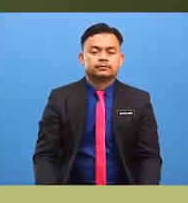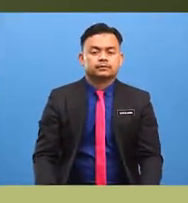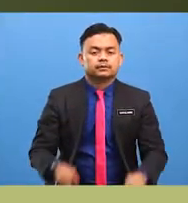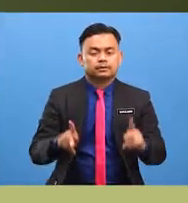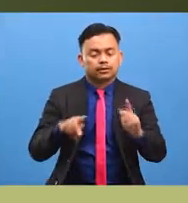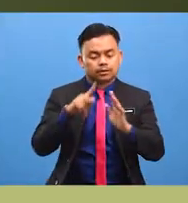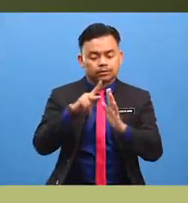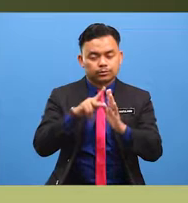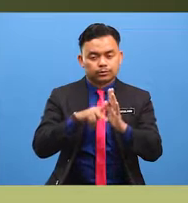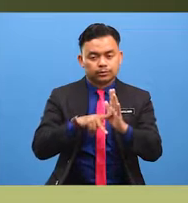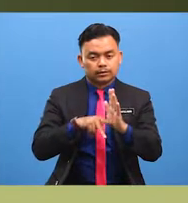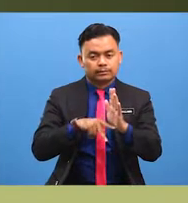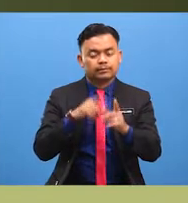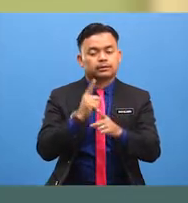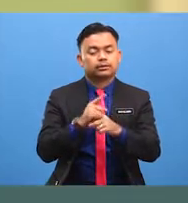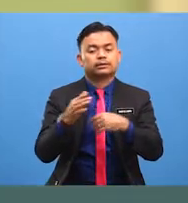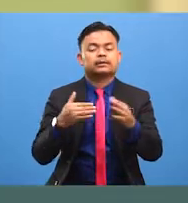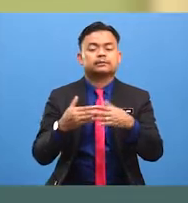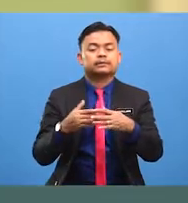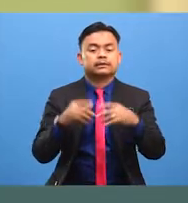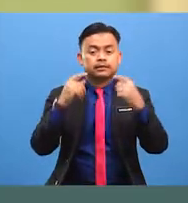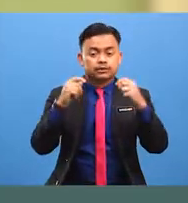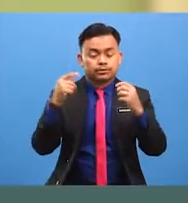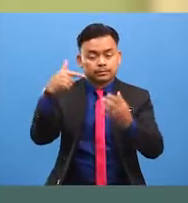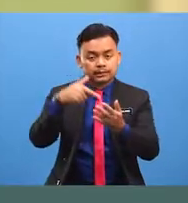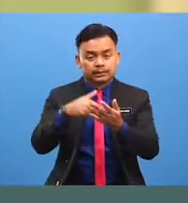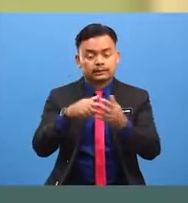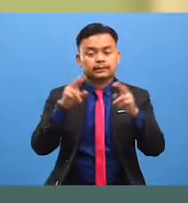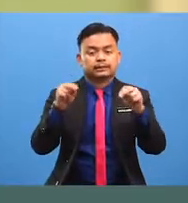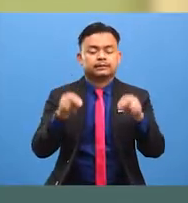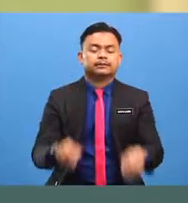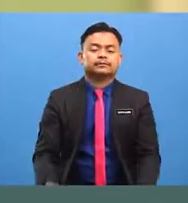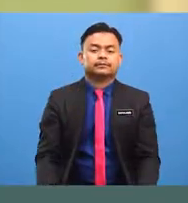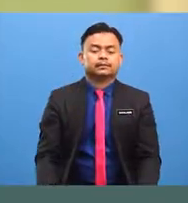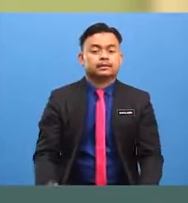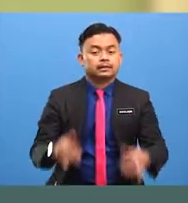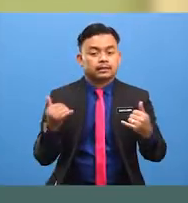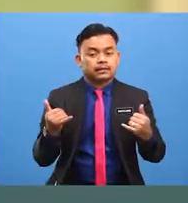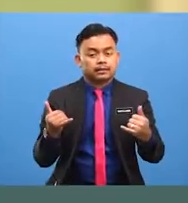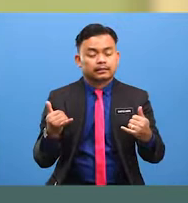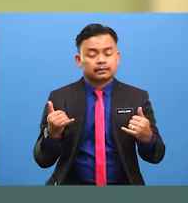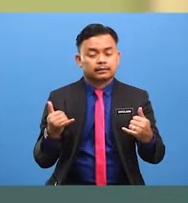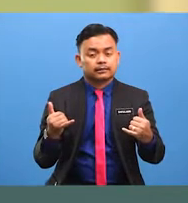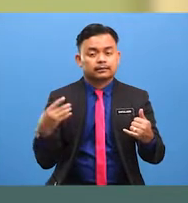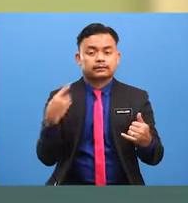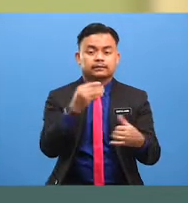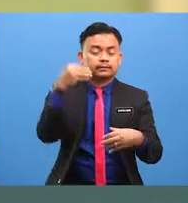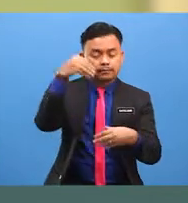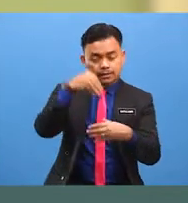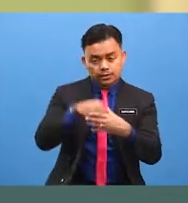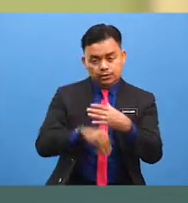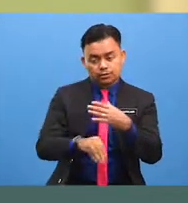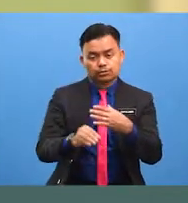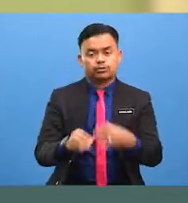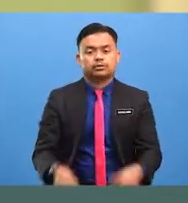boleh cuba lagi selepas ini. Mari kita teruskan pengembaraan ilmu kita. Cikgu akan